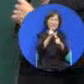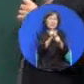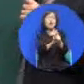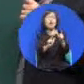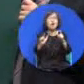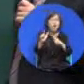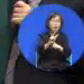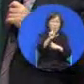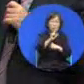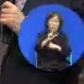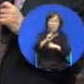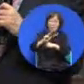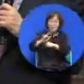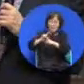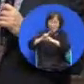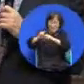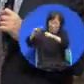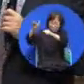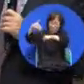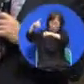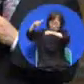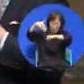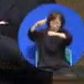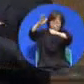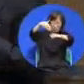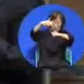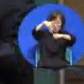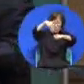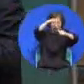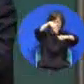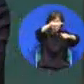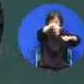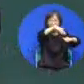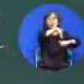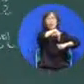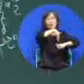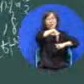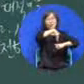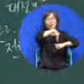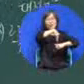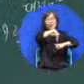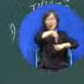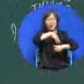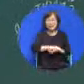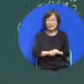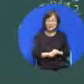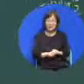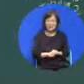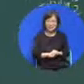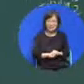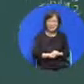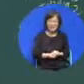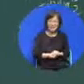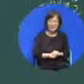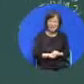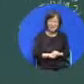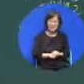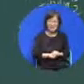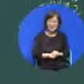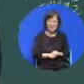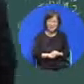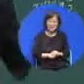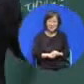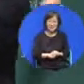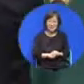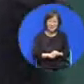countries? 부르는 겁니다. It's to call. 여러분 잘 깨달으셔야 돼요. You must realize as well. 이보다 더